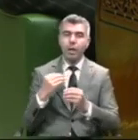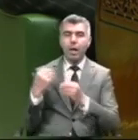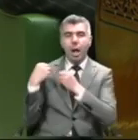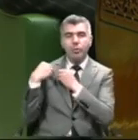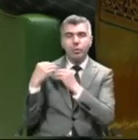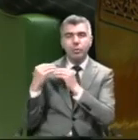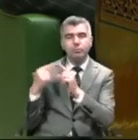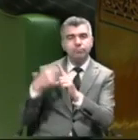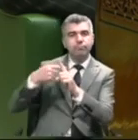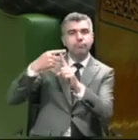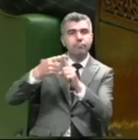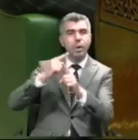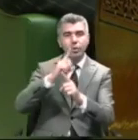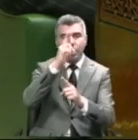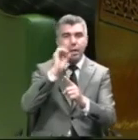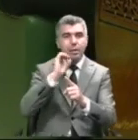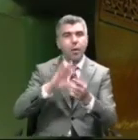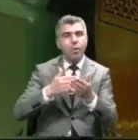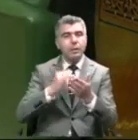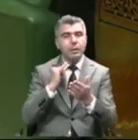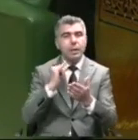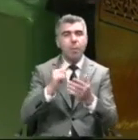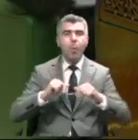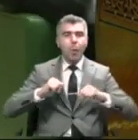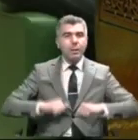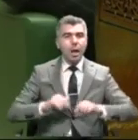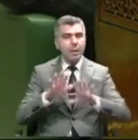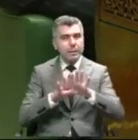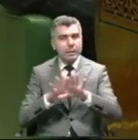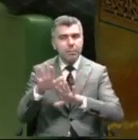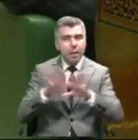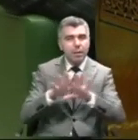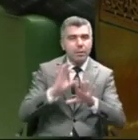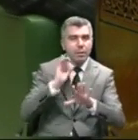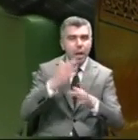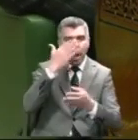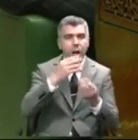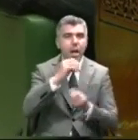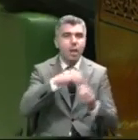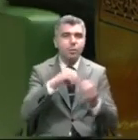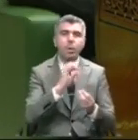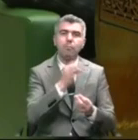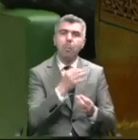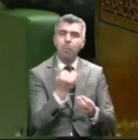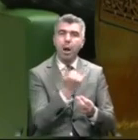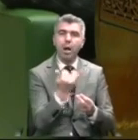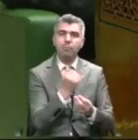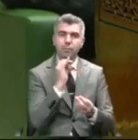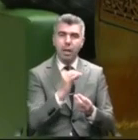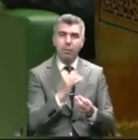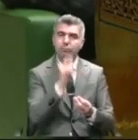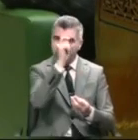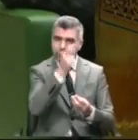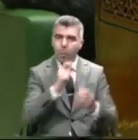الوزاره استطاعت مراكمه التجربه متميزه في مجال تدبير هذه المحطه الروحيه هي مناسبه للاشهاده بكم